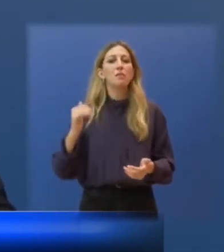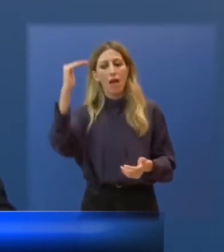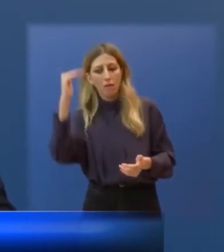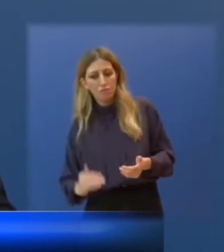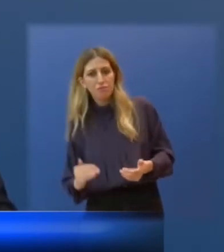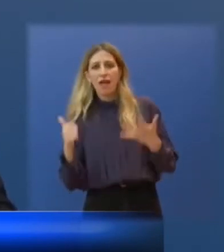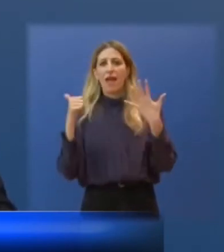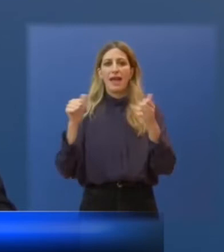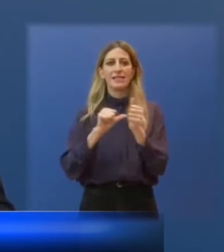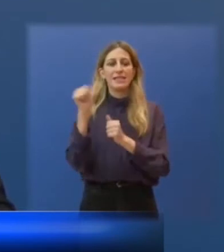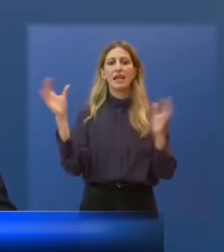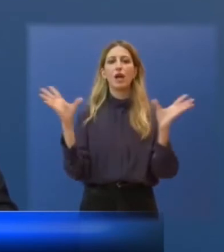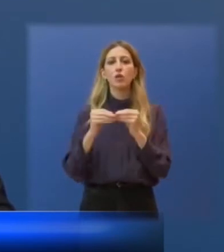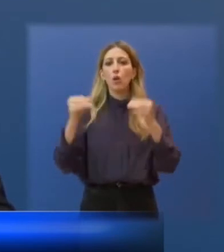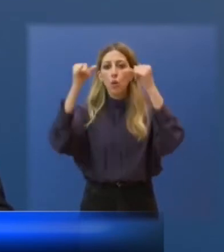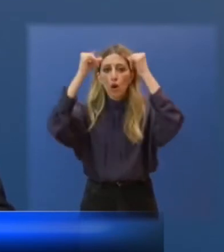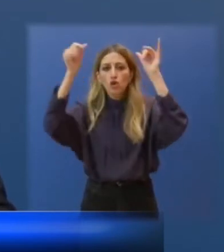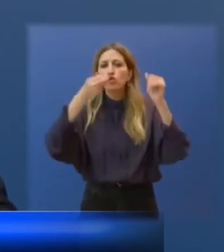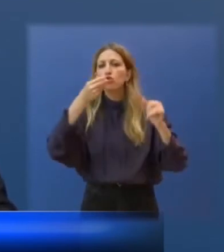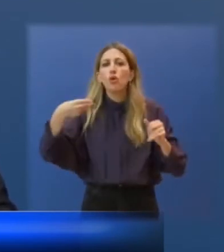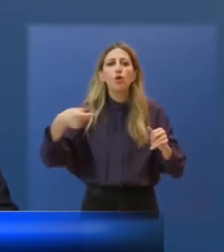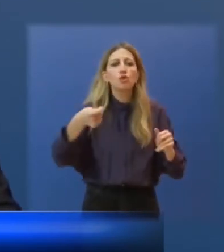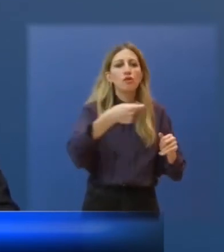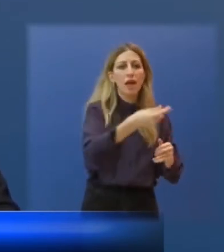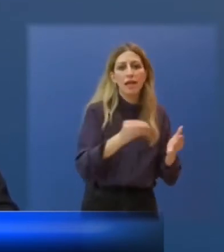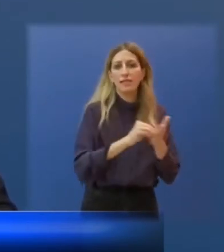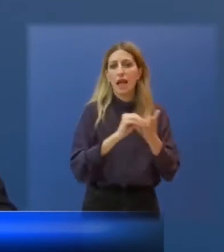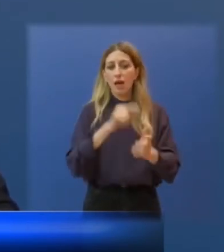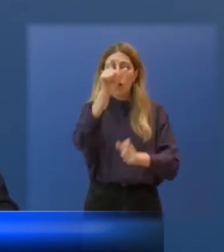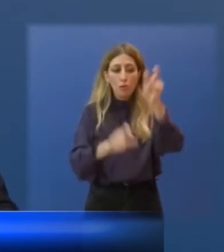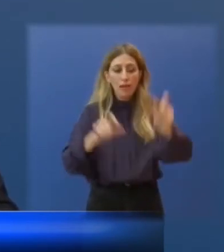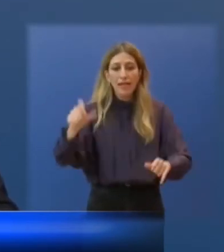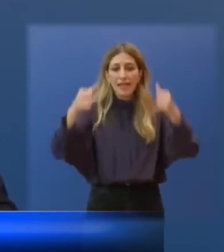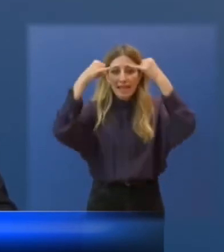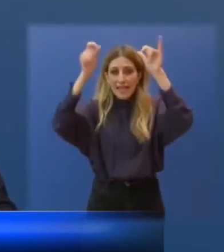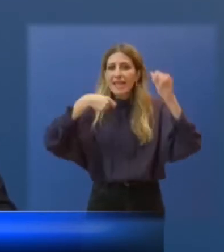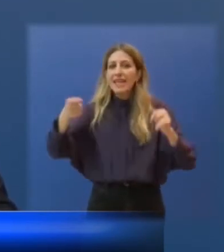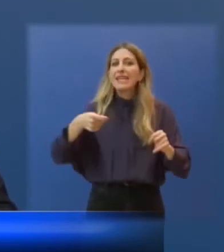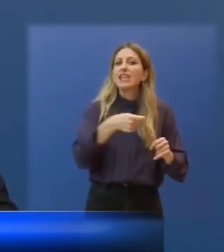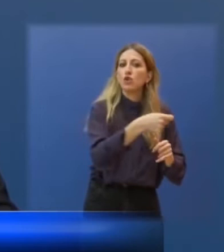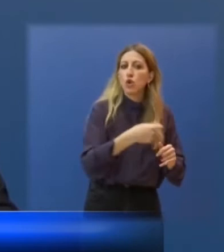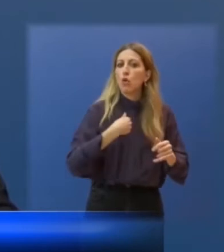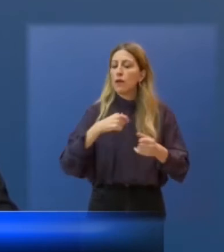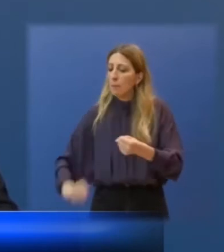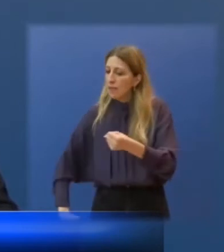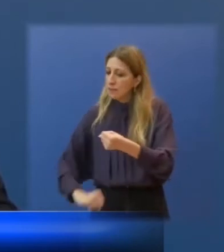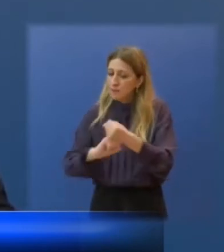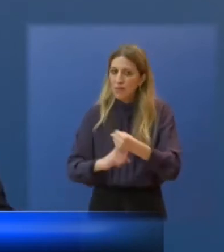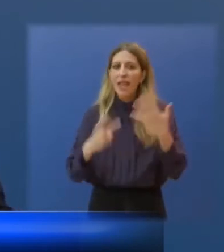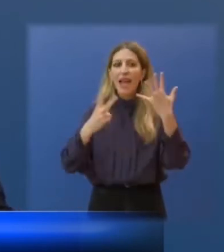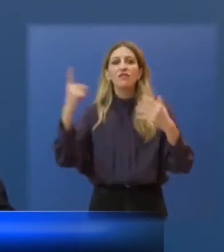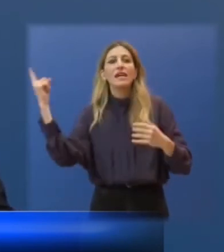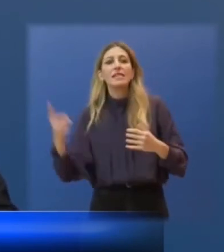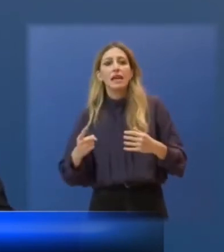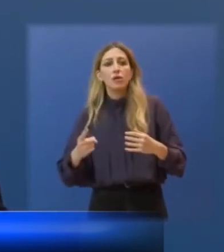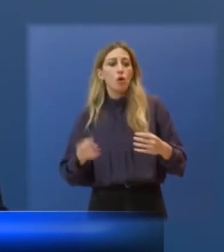6% ενισχύονται περαιτέρω οι κτηνοτρόφοι με την επιδότηση ύψους 7% επί του κύκλου εργασιών, δηλαδή επί του τζίρου που θα κάνουν από τον Ιανουάριο στο